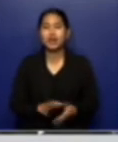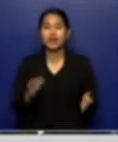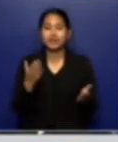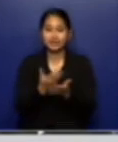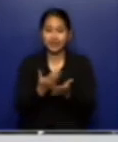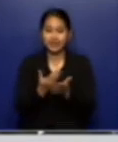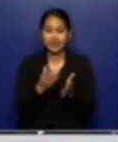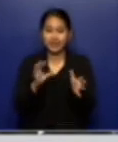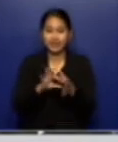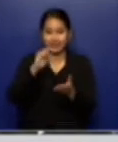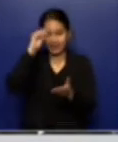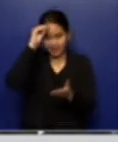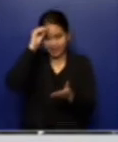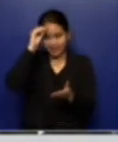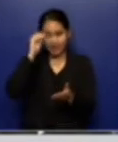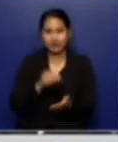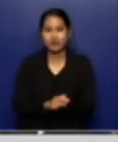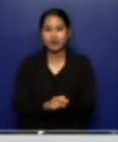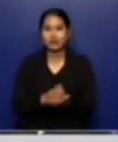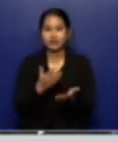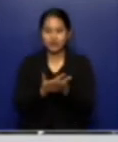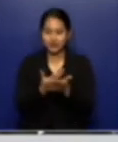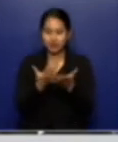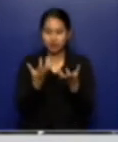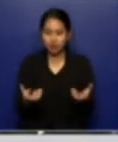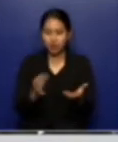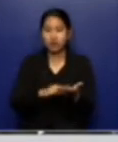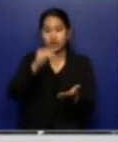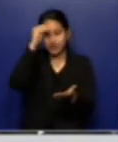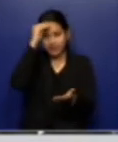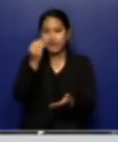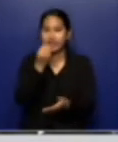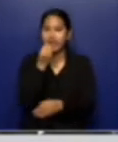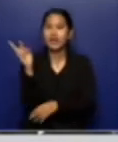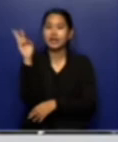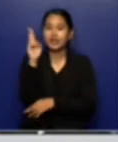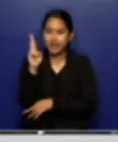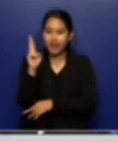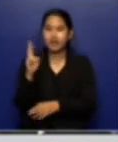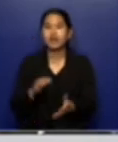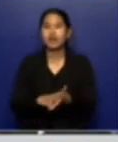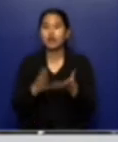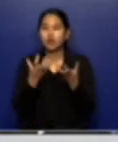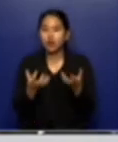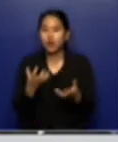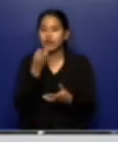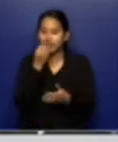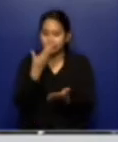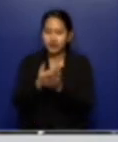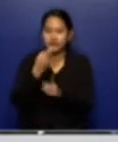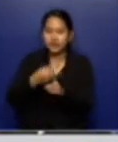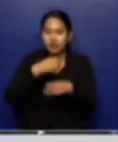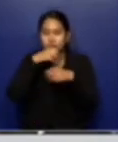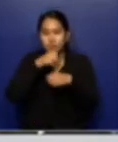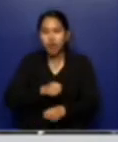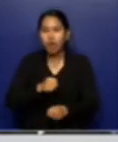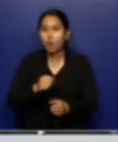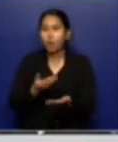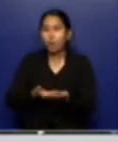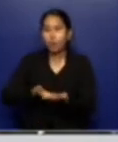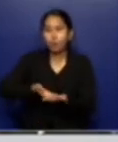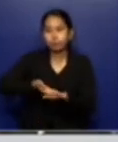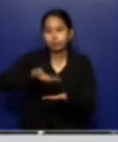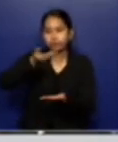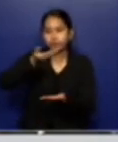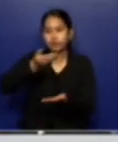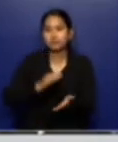กษานะครับค่ารายหัวอุปกรณ์การเรียนอาหารกลางวันเบี้ยยังชีพผู้สูงอายุตัวเลขสูงนะสำนักงบไม่มีเ